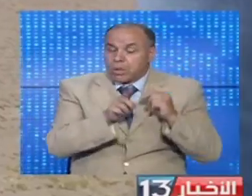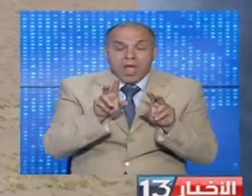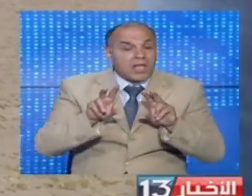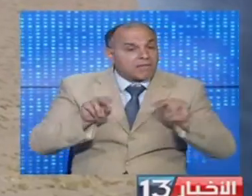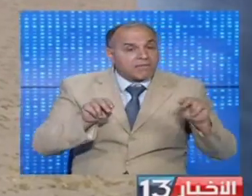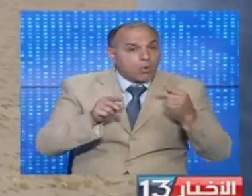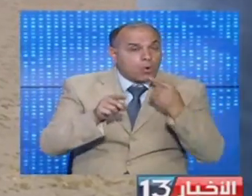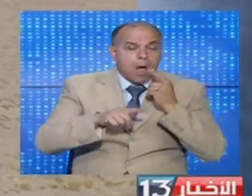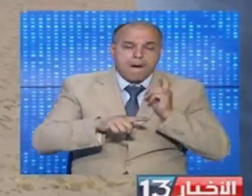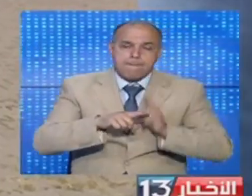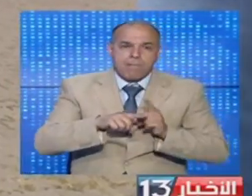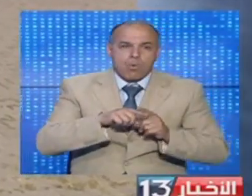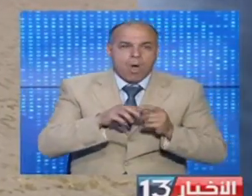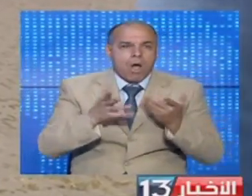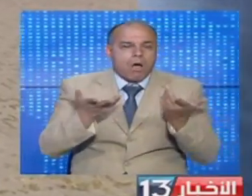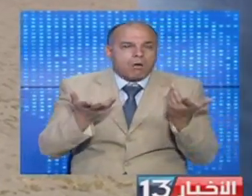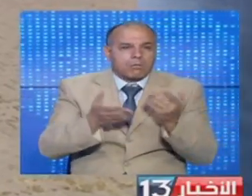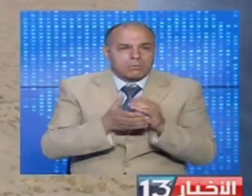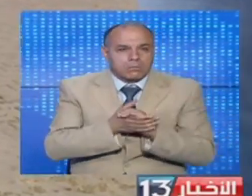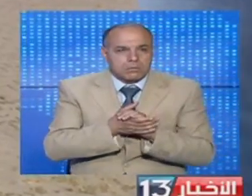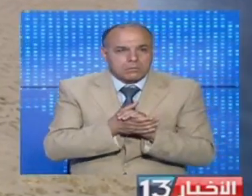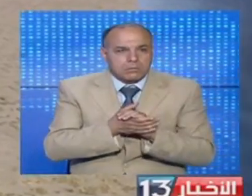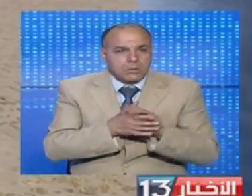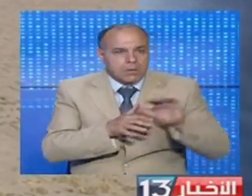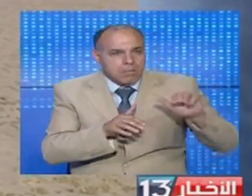ممنوع اه